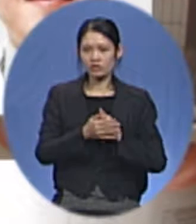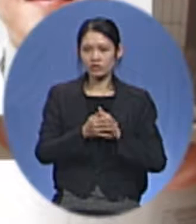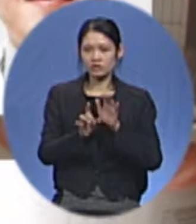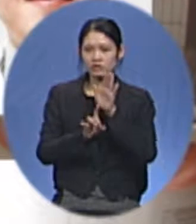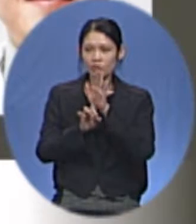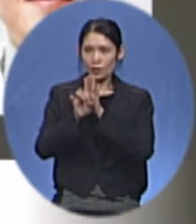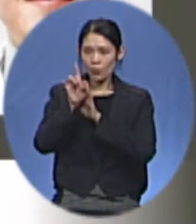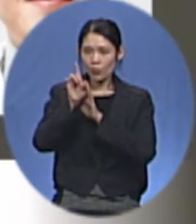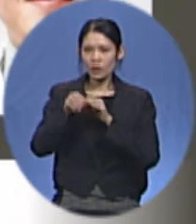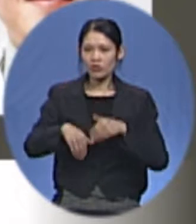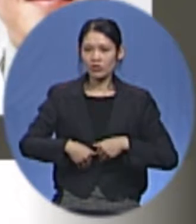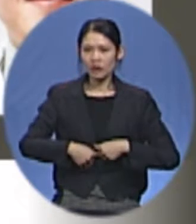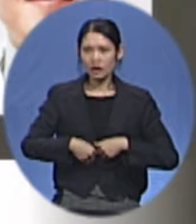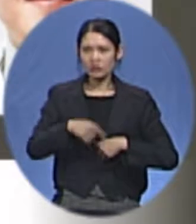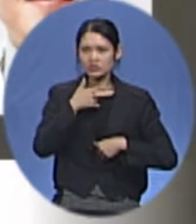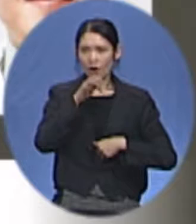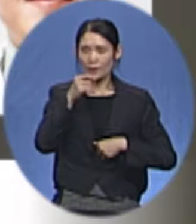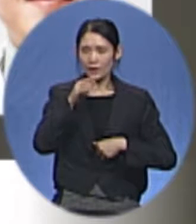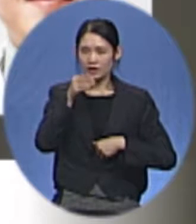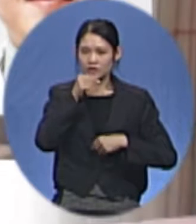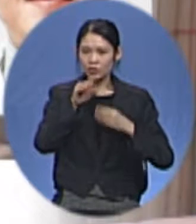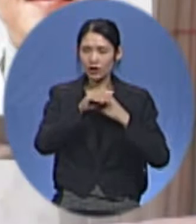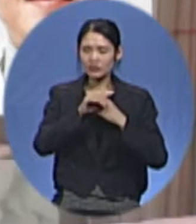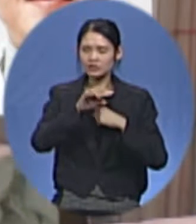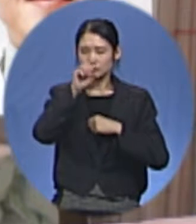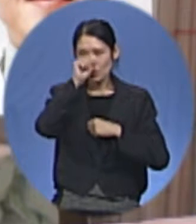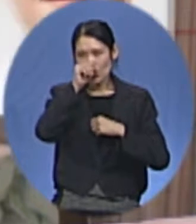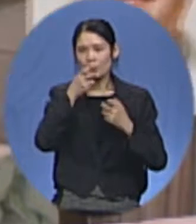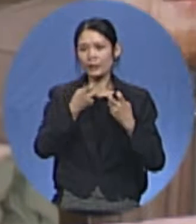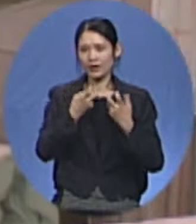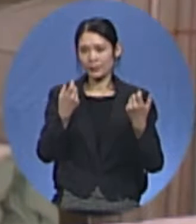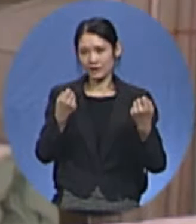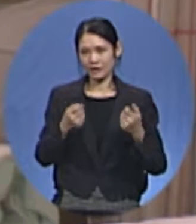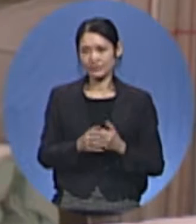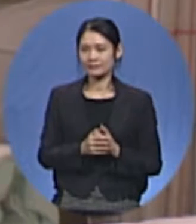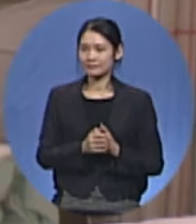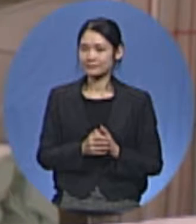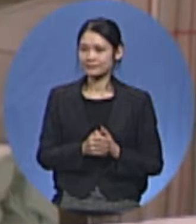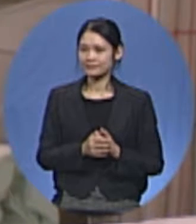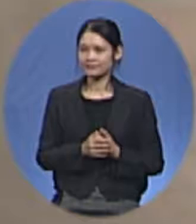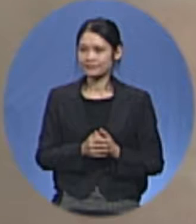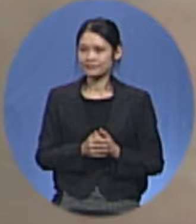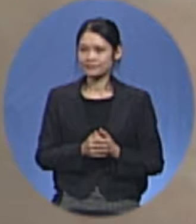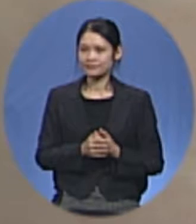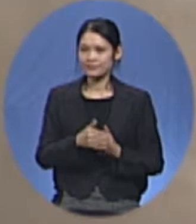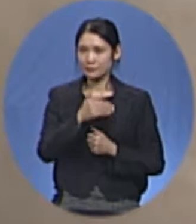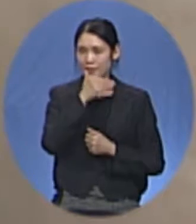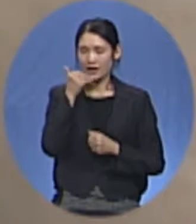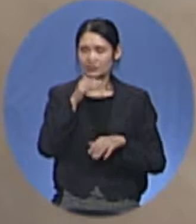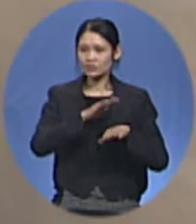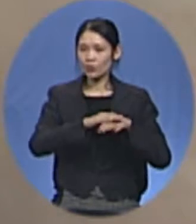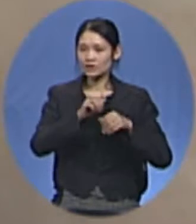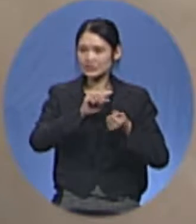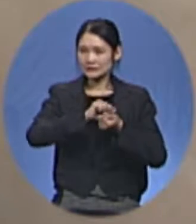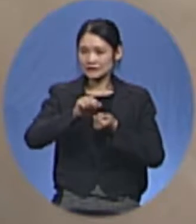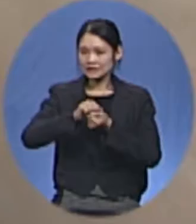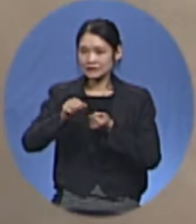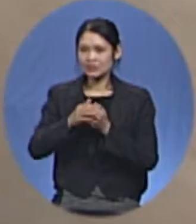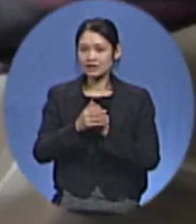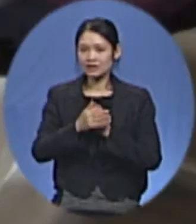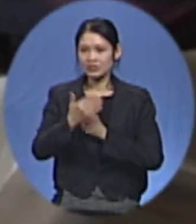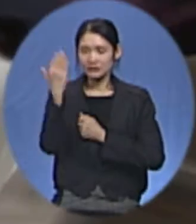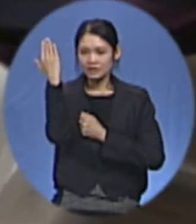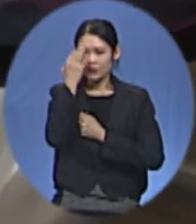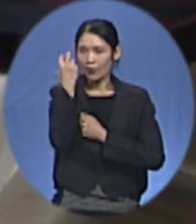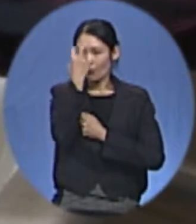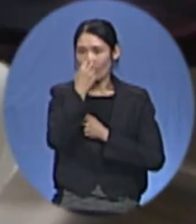좀 높여서 점막을 좀 촉촉하게 유지하시는 게 제일 좋은 방법이라고 할 수 있겠습니다. 올바른 손 씻기와 같은 위생관리도